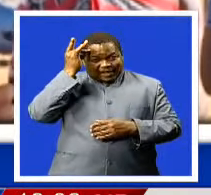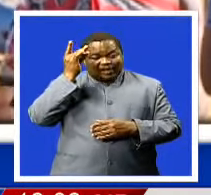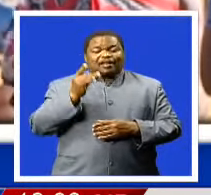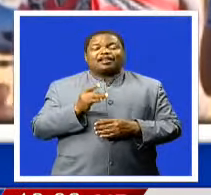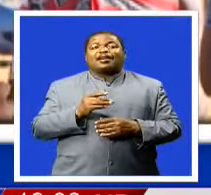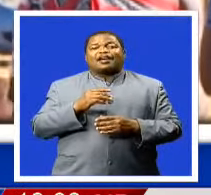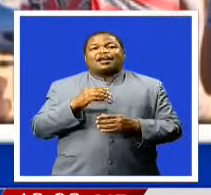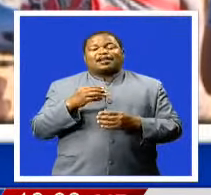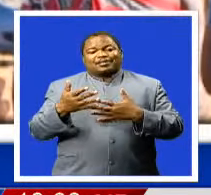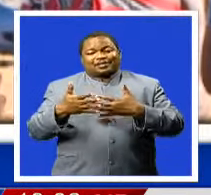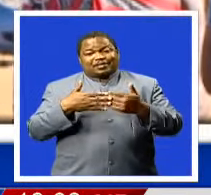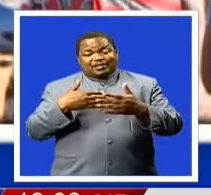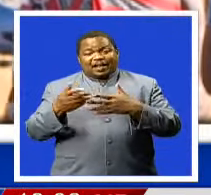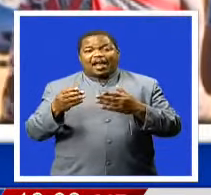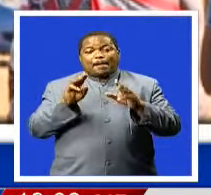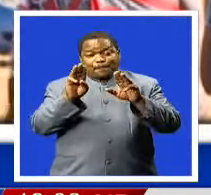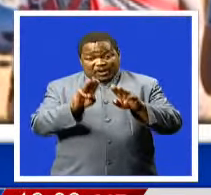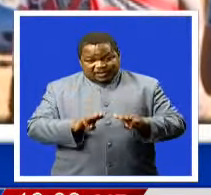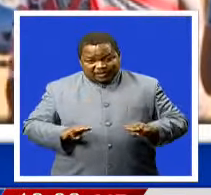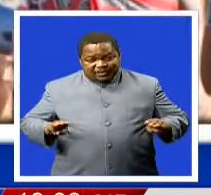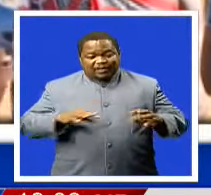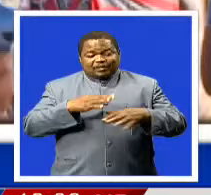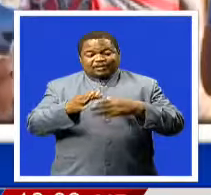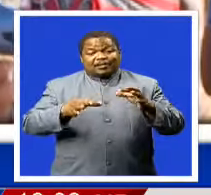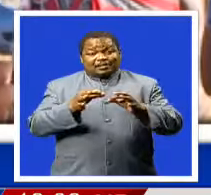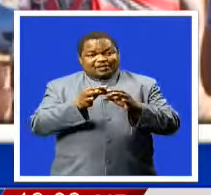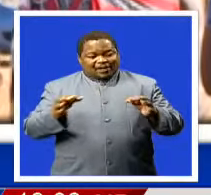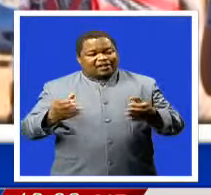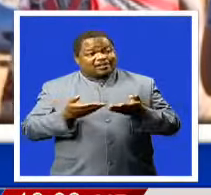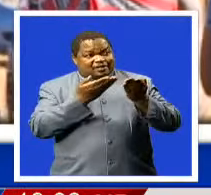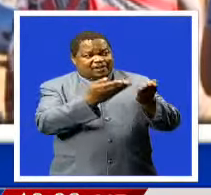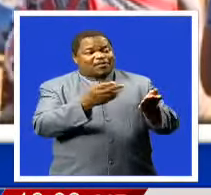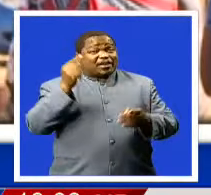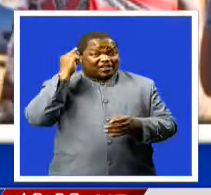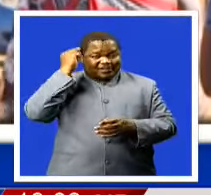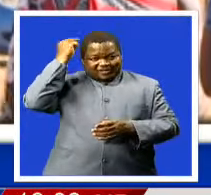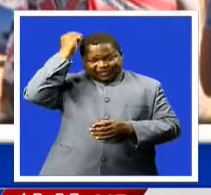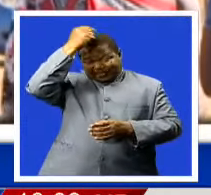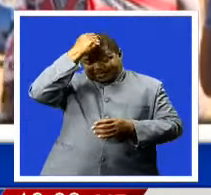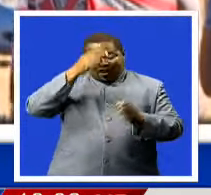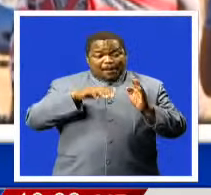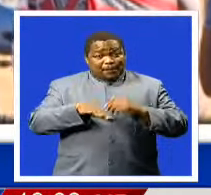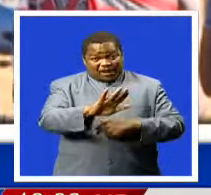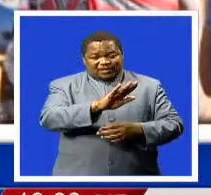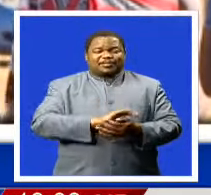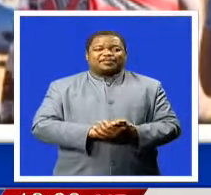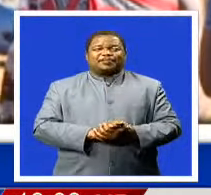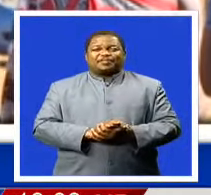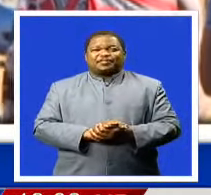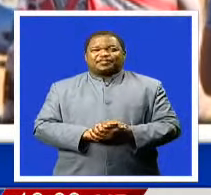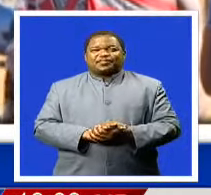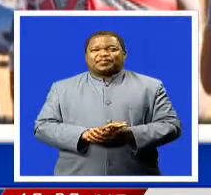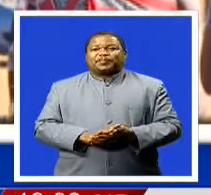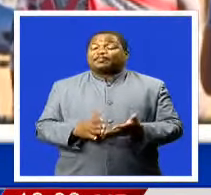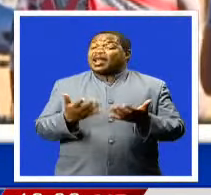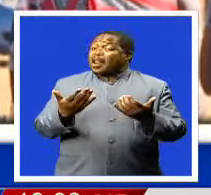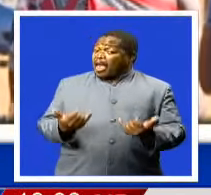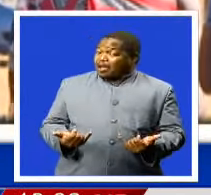Kwindo lenhle lekufanele bantwana bayathi ukuthi lolo kwendekako kuqhamuka